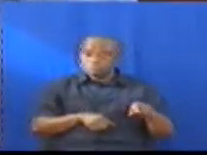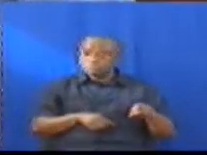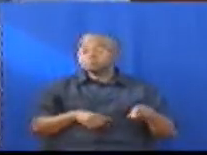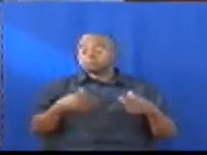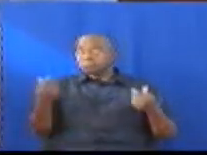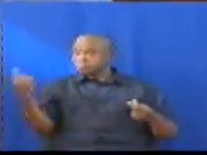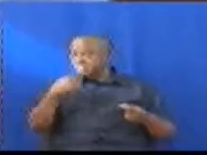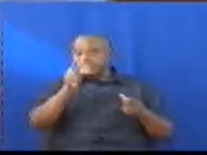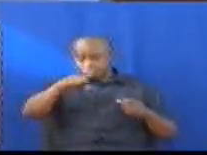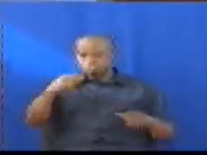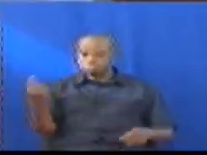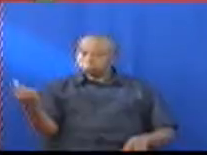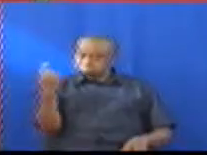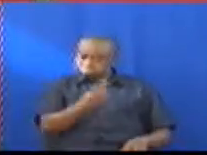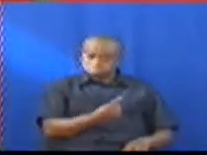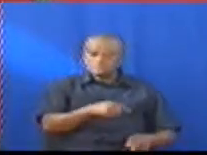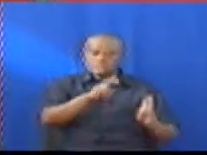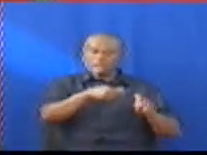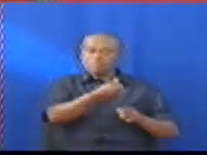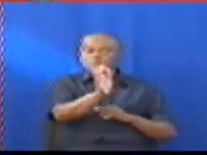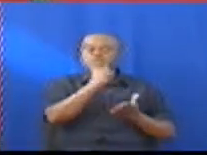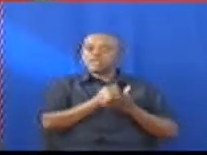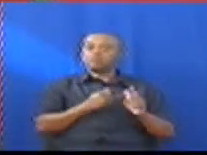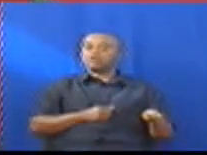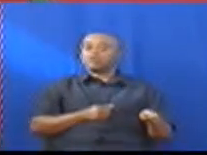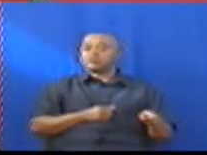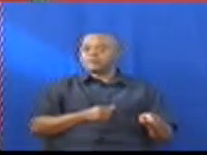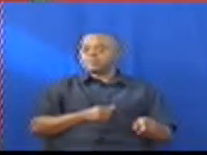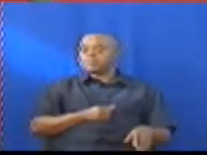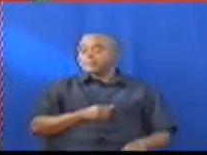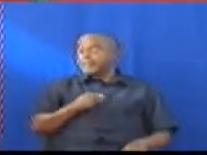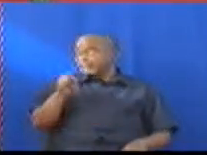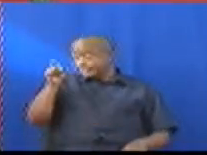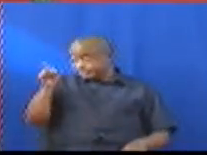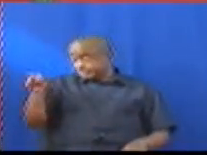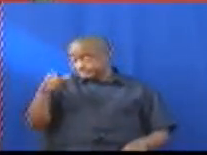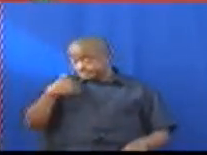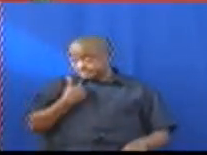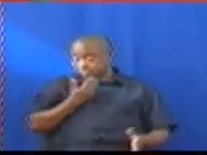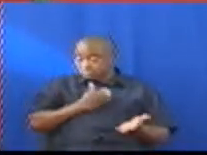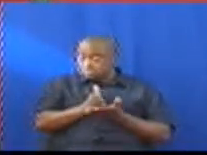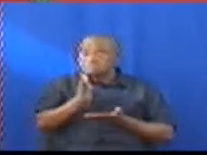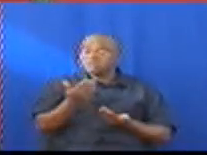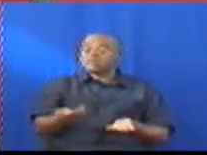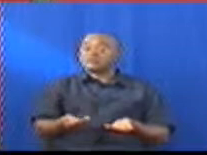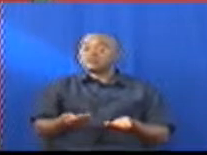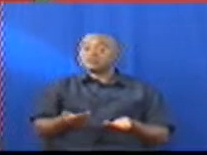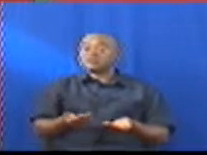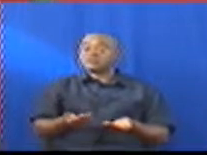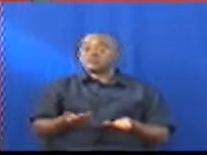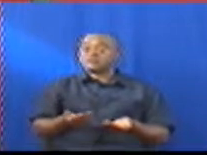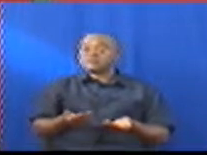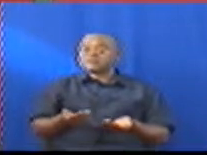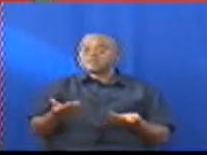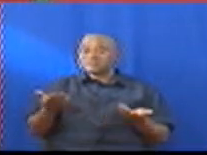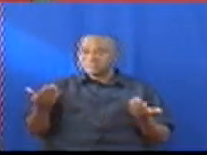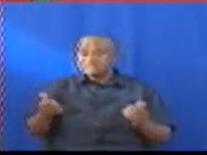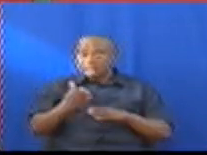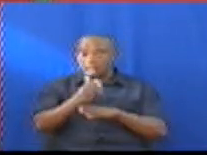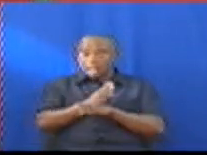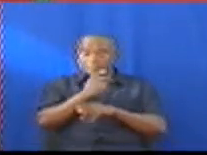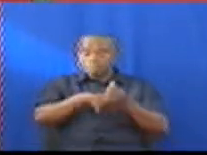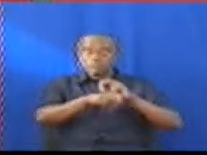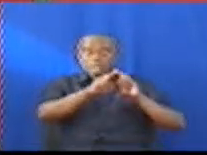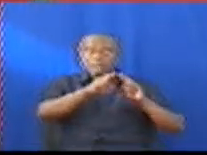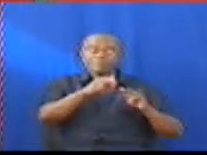itaamua, itasema kwamba wewe locus yako iprove sasa. Lakini unamwambia kabla hata mahakama